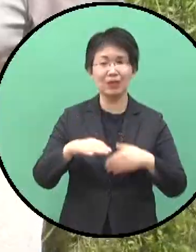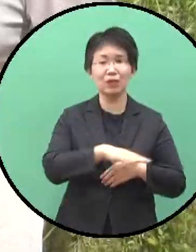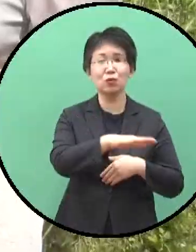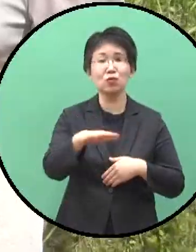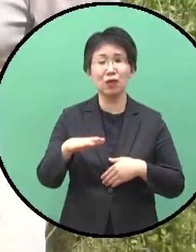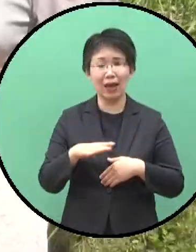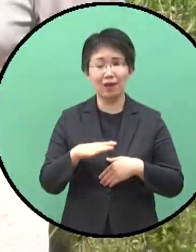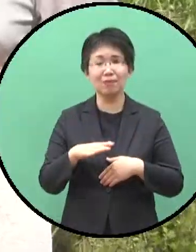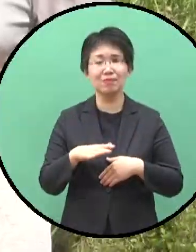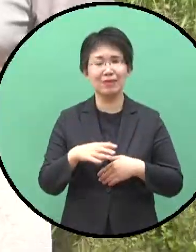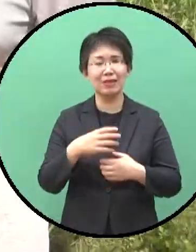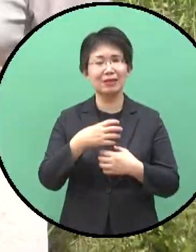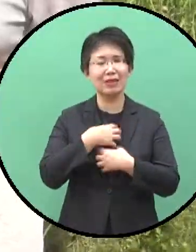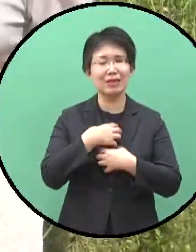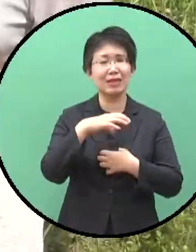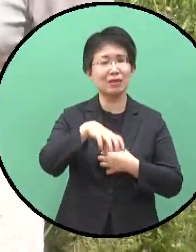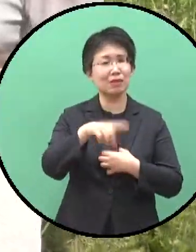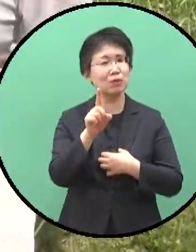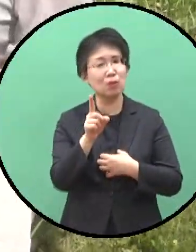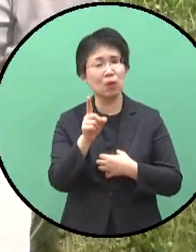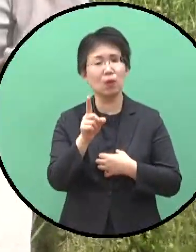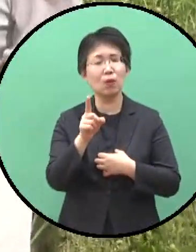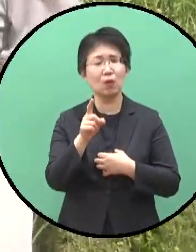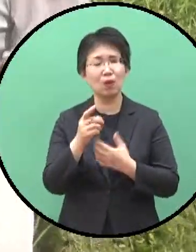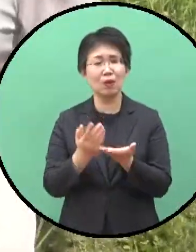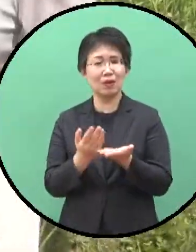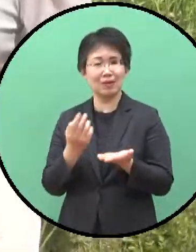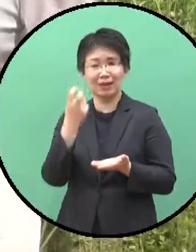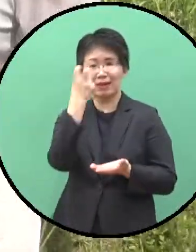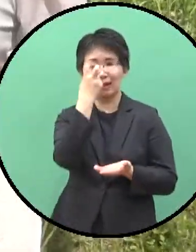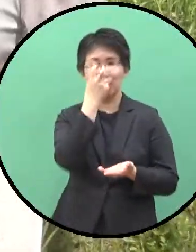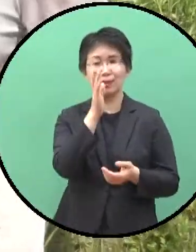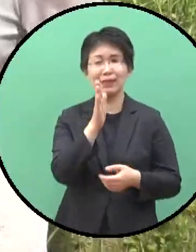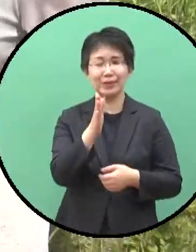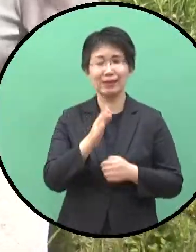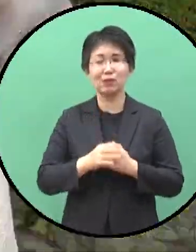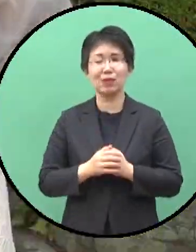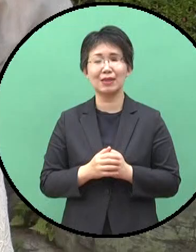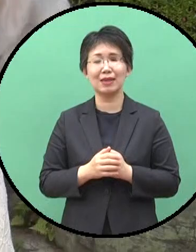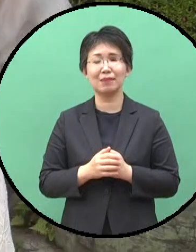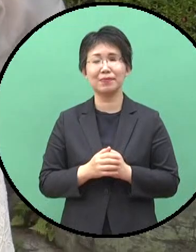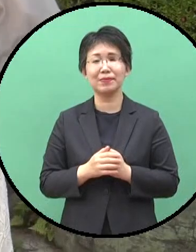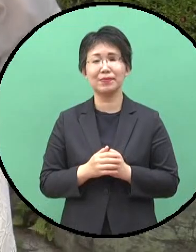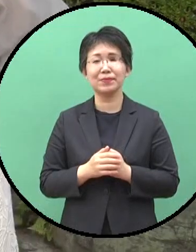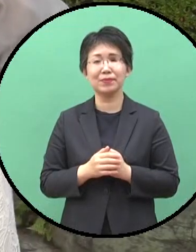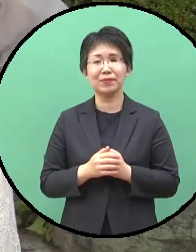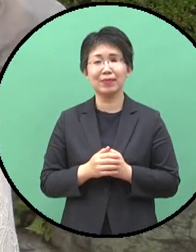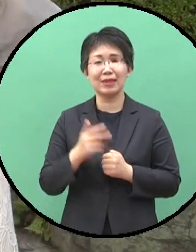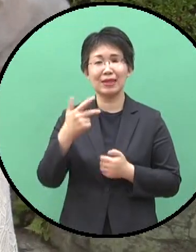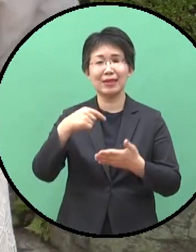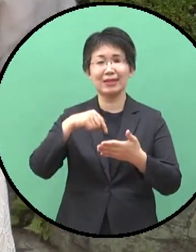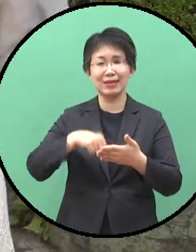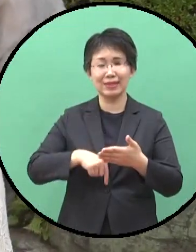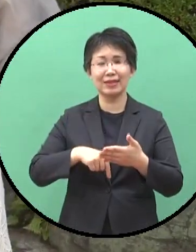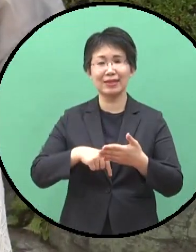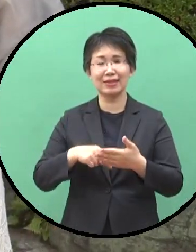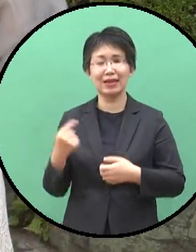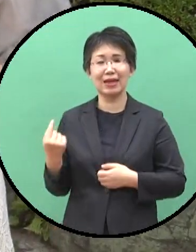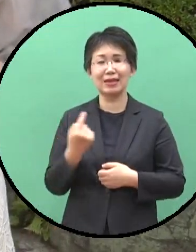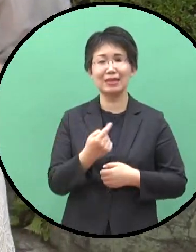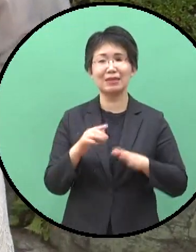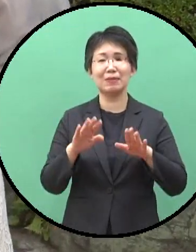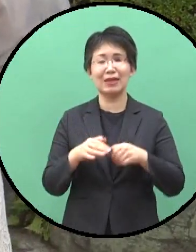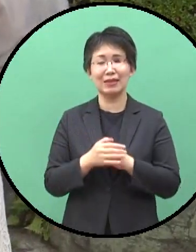ですね、危険な箇所がないかというのをぜひ確認していただきたいと思います。 津市内の市街地に移動してき